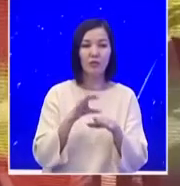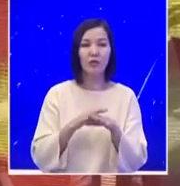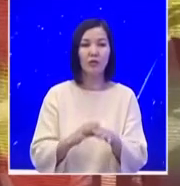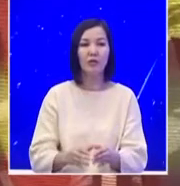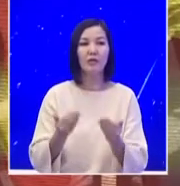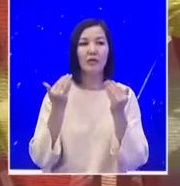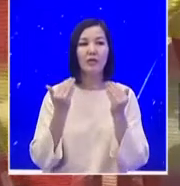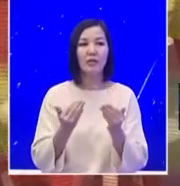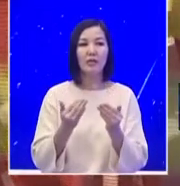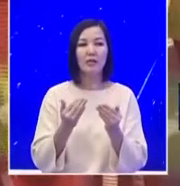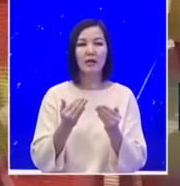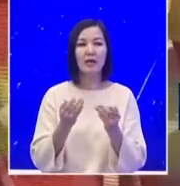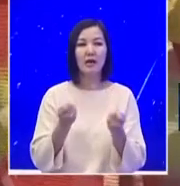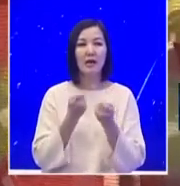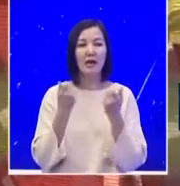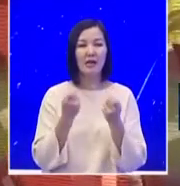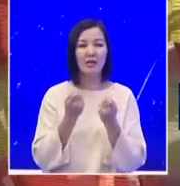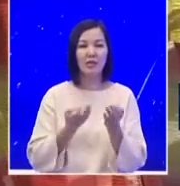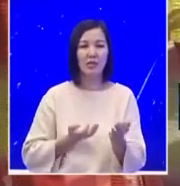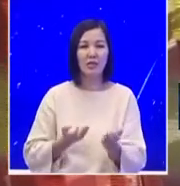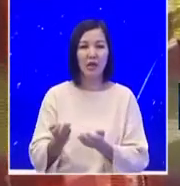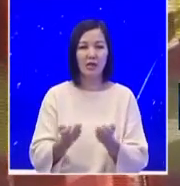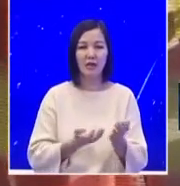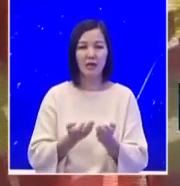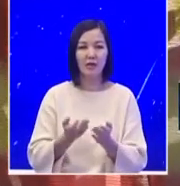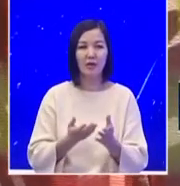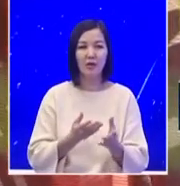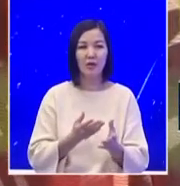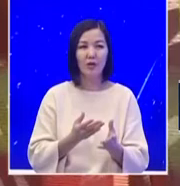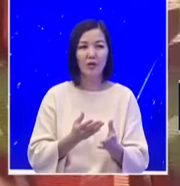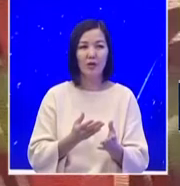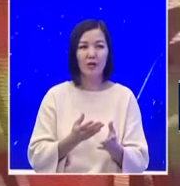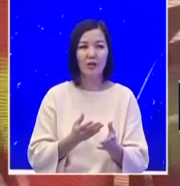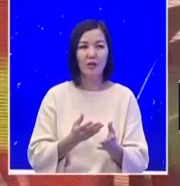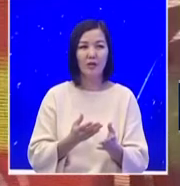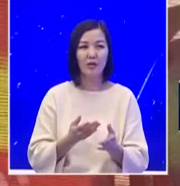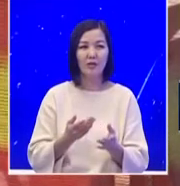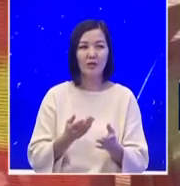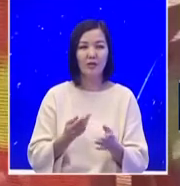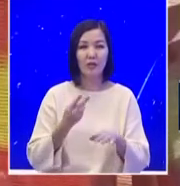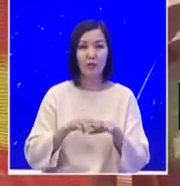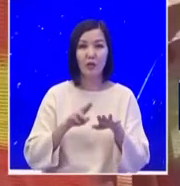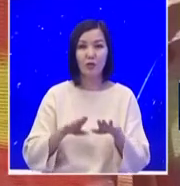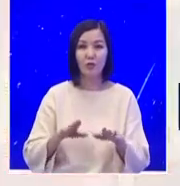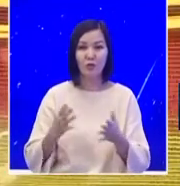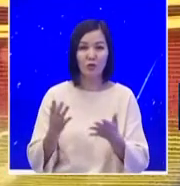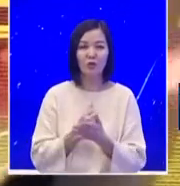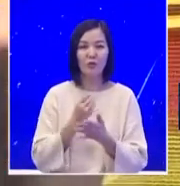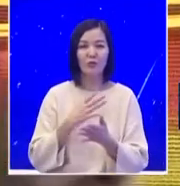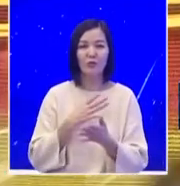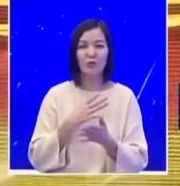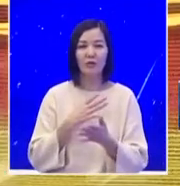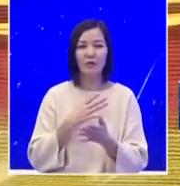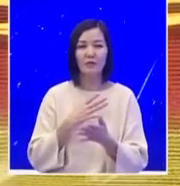Енді аздап шаңғымды дұрыс мойнамаған екен, шаңғым жүрмеді. Әйтсе, екінші орынға да таласуға болатын еді.